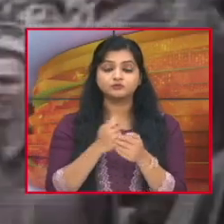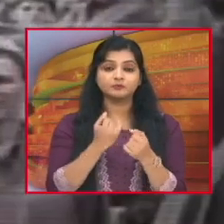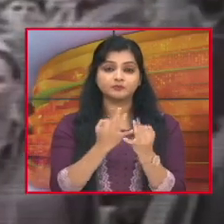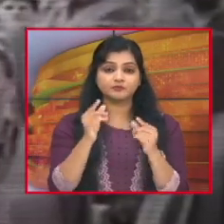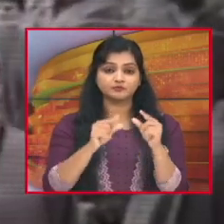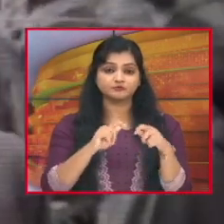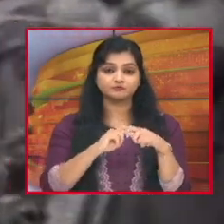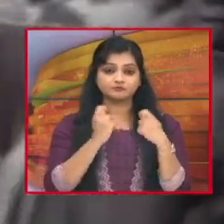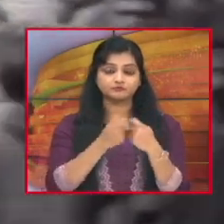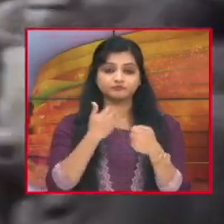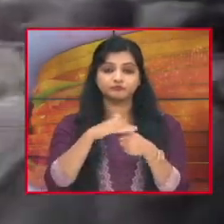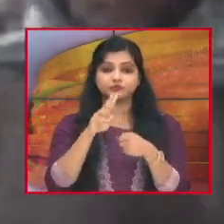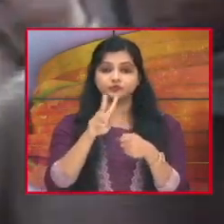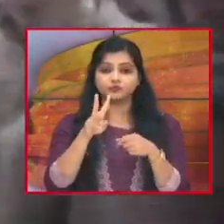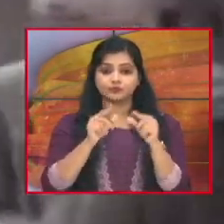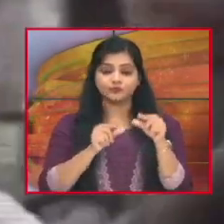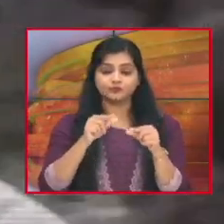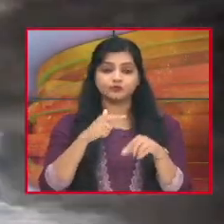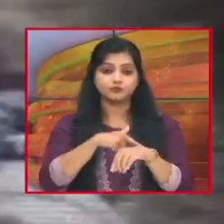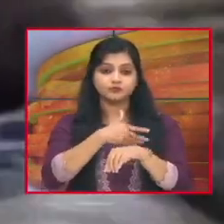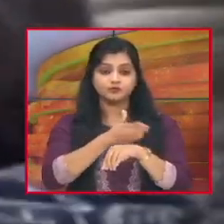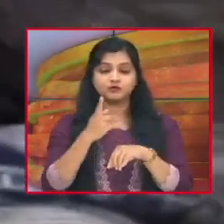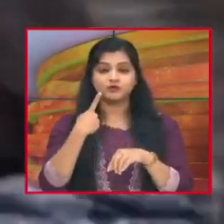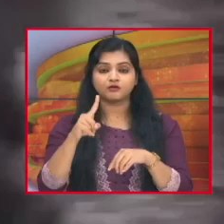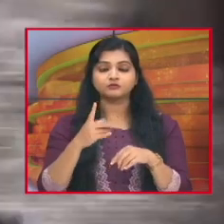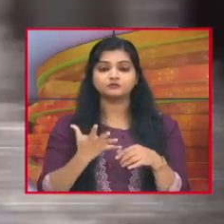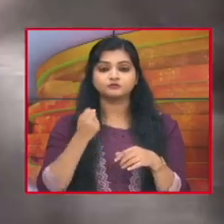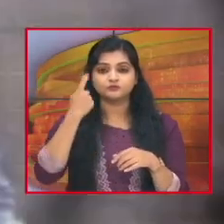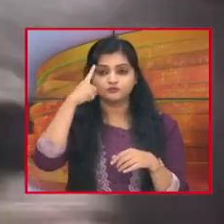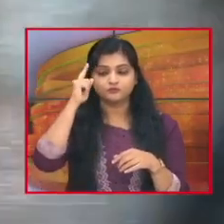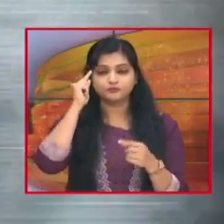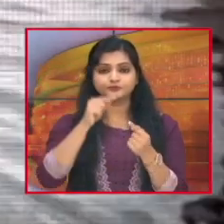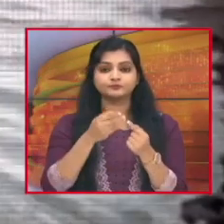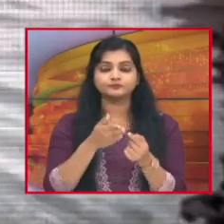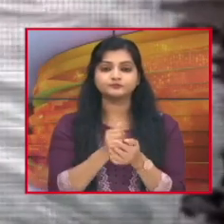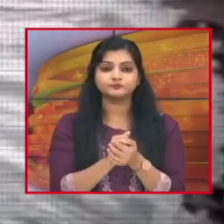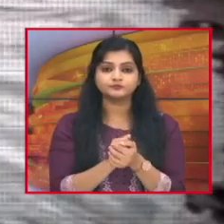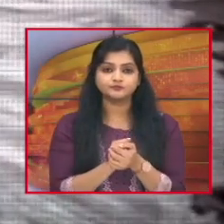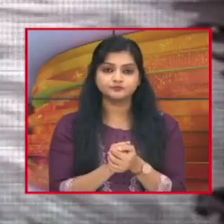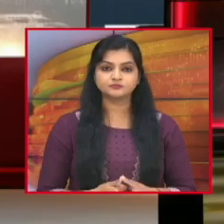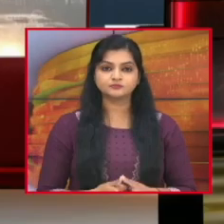കൂട്ടക്കൊലയ്ക്ക് ഇരയായിട്ടുള്ള 23 പേർക്ക് വൈകിയാണെങ്കിലും നീതി ലഭിക്കുന്നു എന്ന തോന്നലുള്ളവാക്കുന്നു